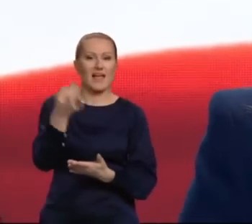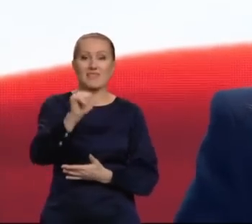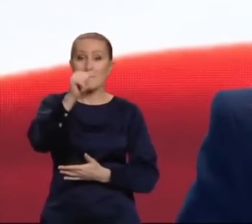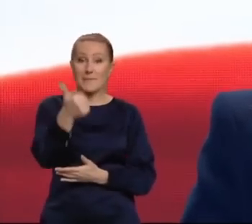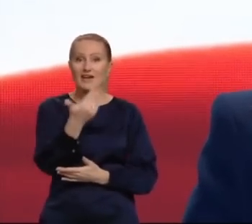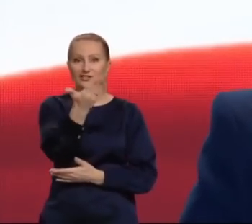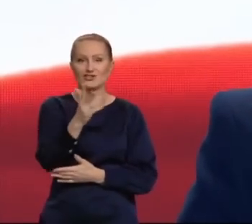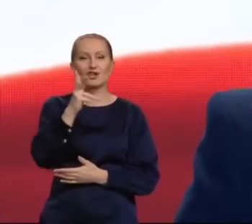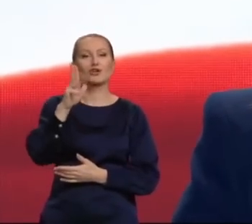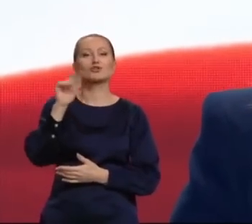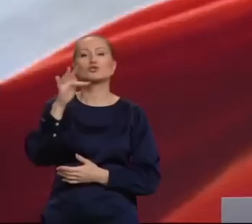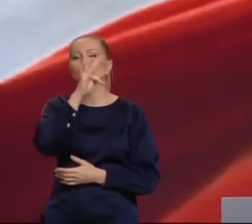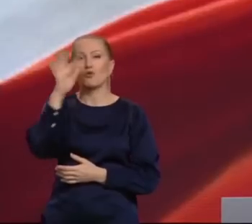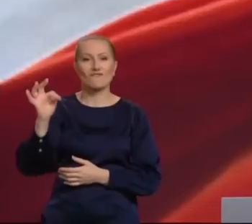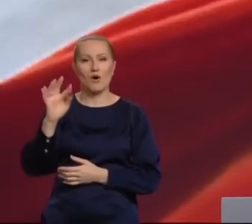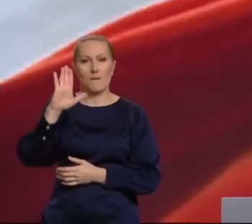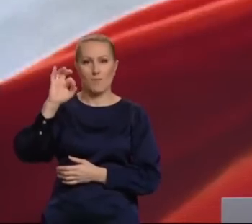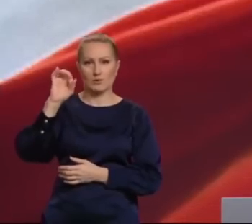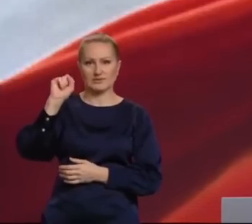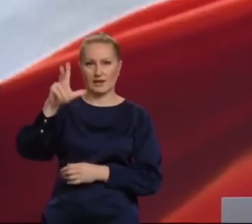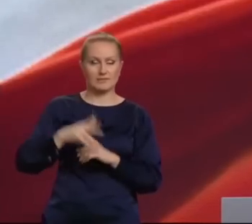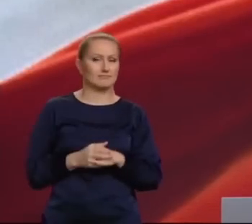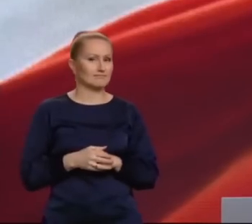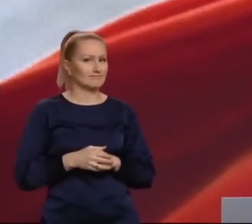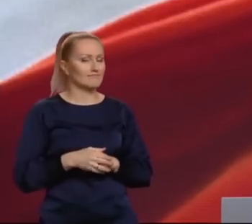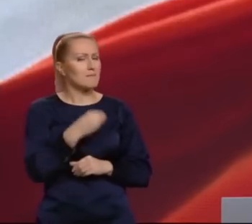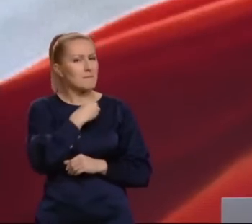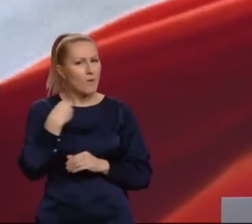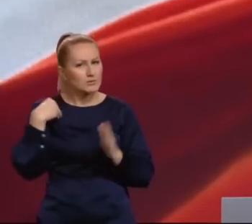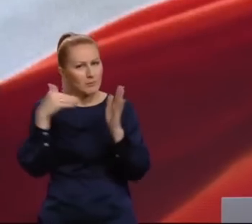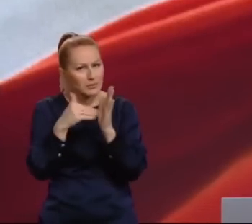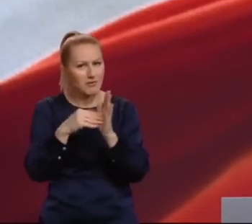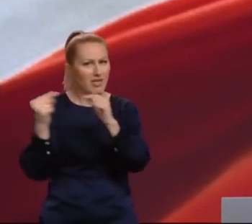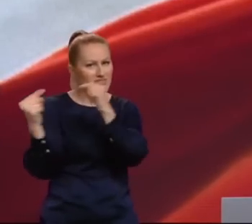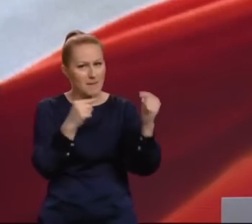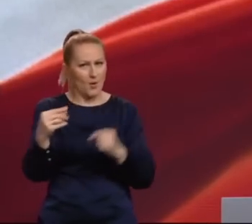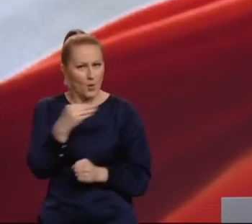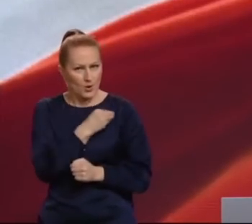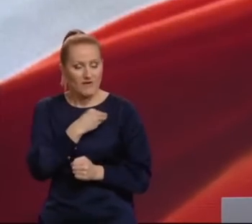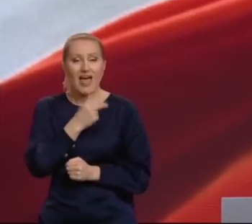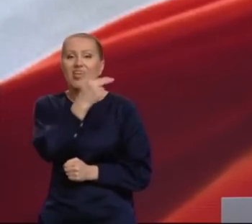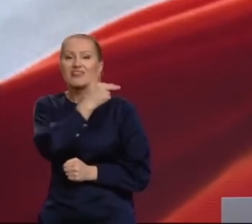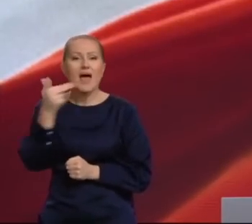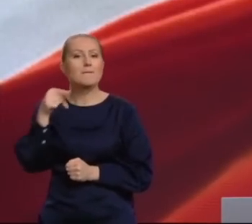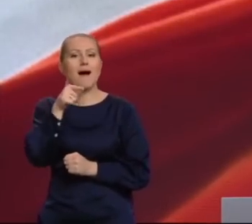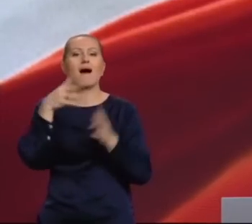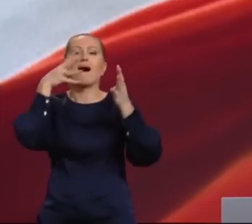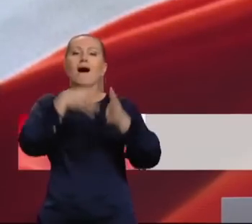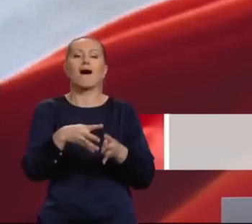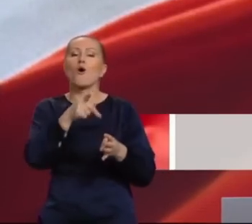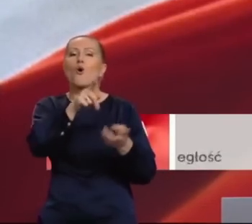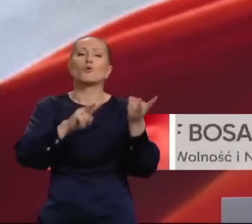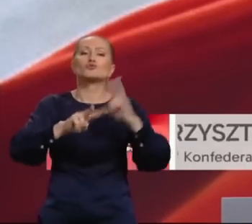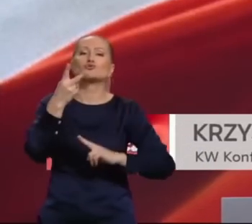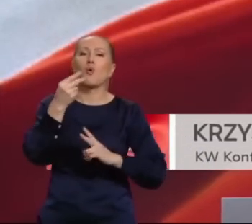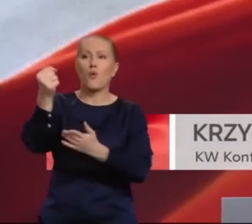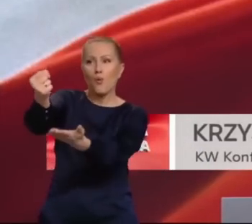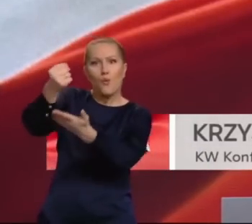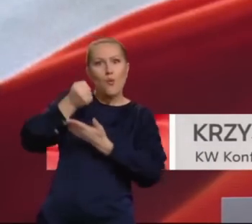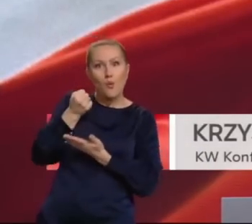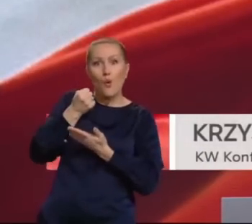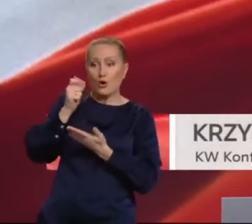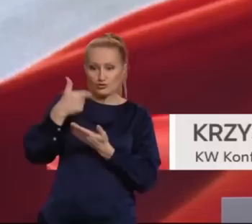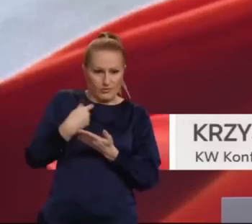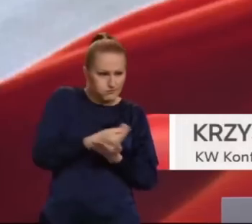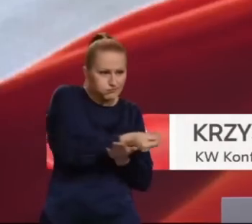do Krzysztofa Bosaka. Polska potrzebuje uczciwej debaty na temat tego, skąd mają się wziąć pieniądze, za które będziemy